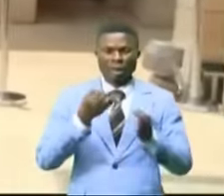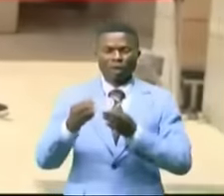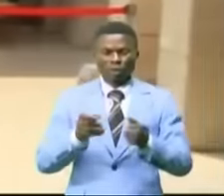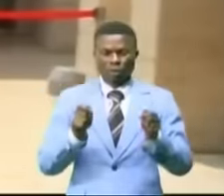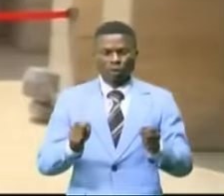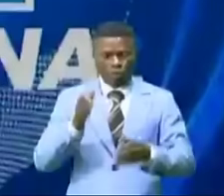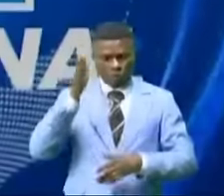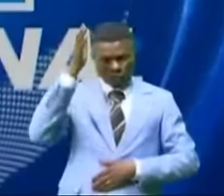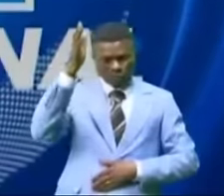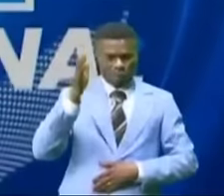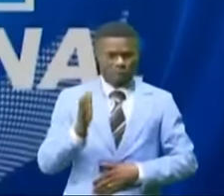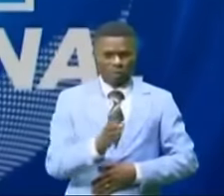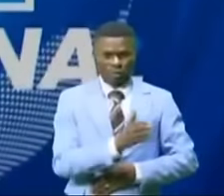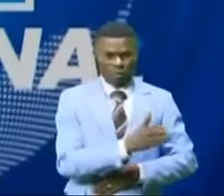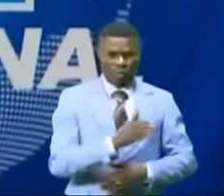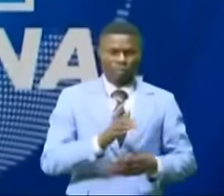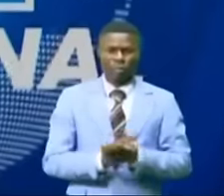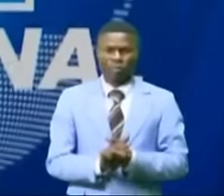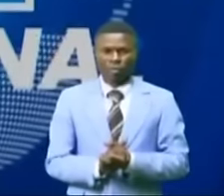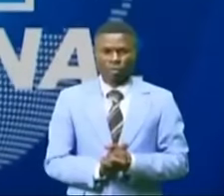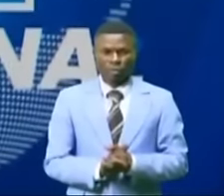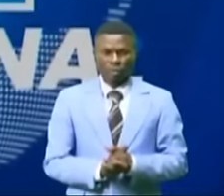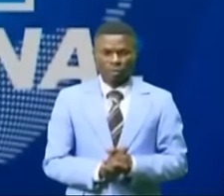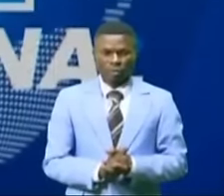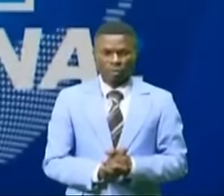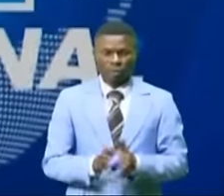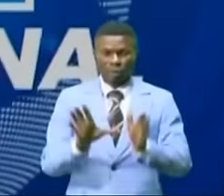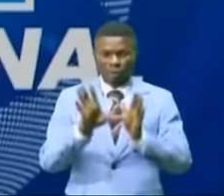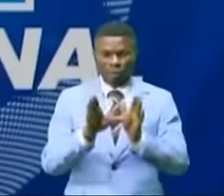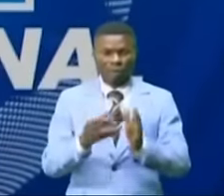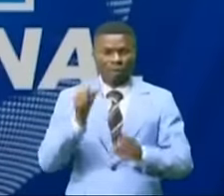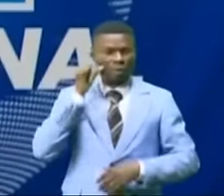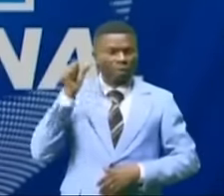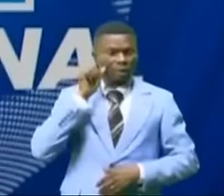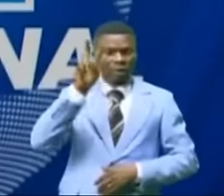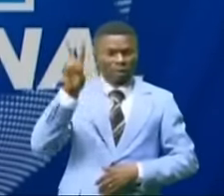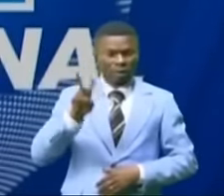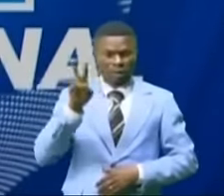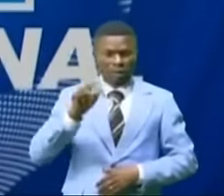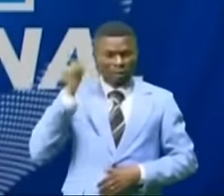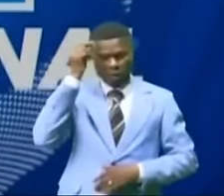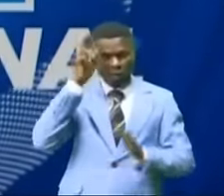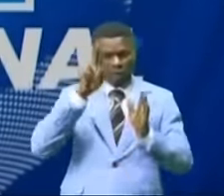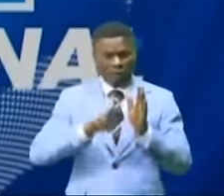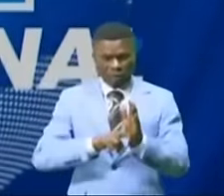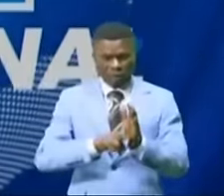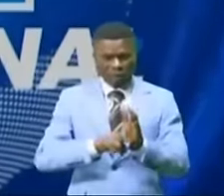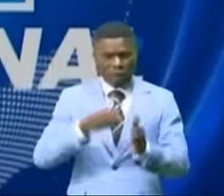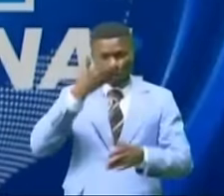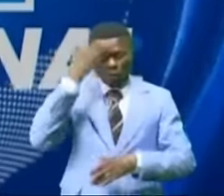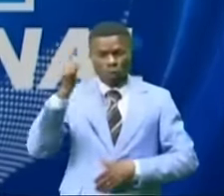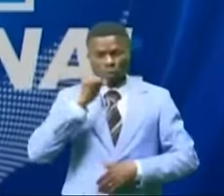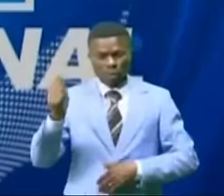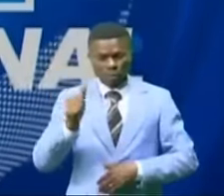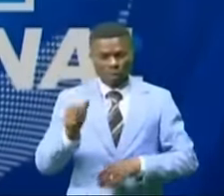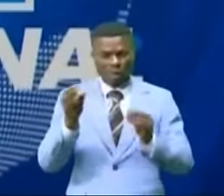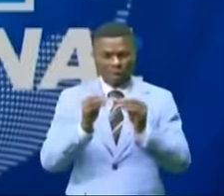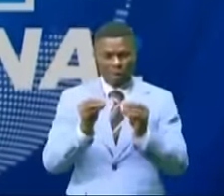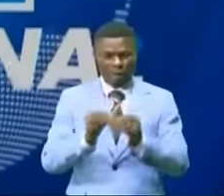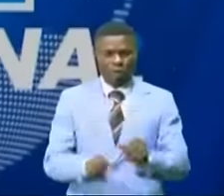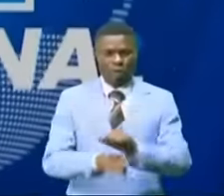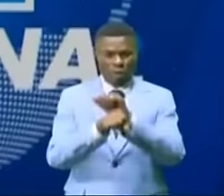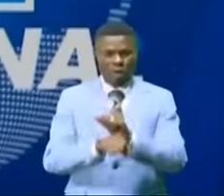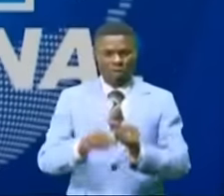nos prochaines éditions. En images, hier vendredi, le gouvernement n'avait pas dérogé à la